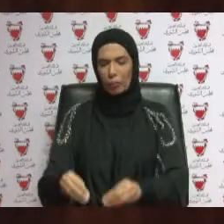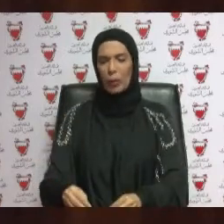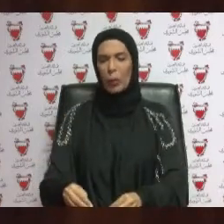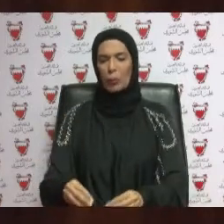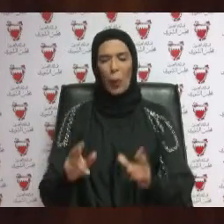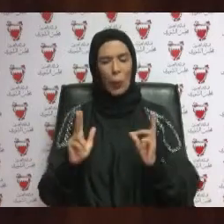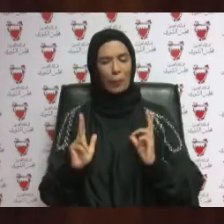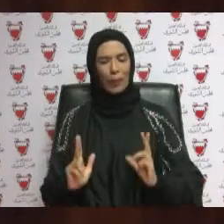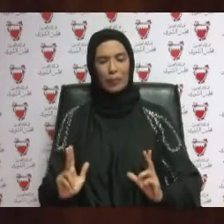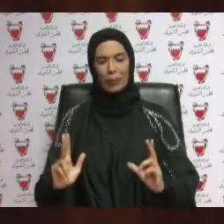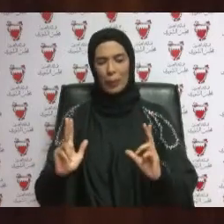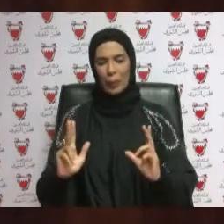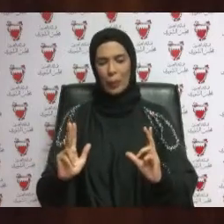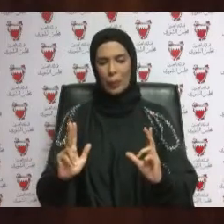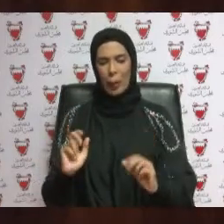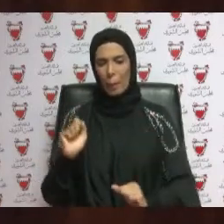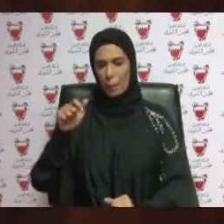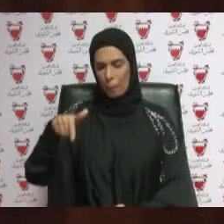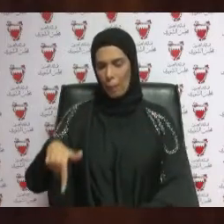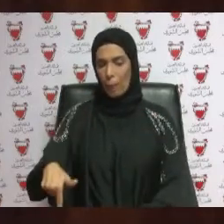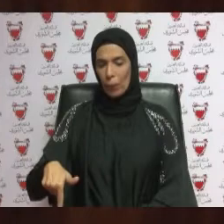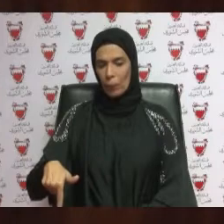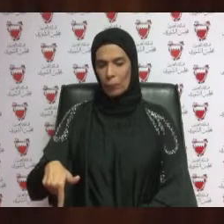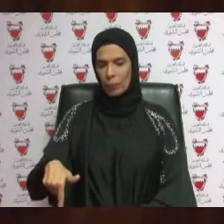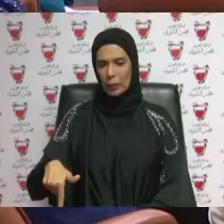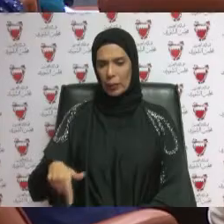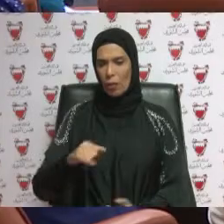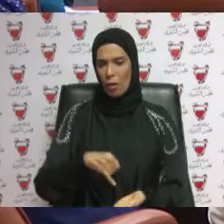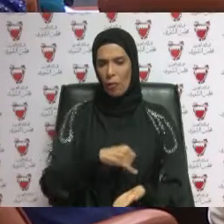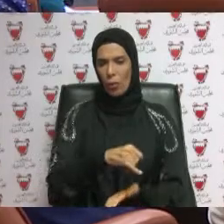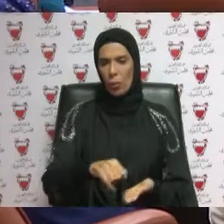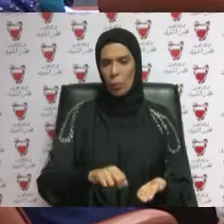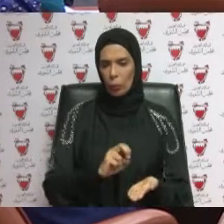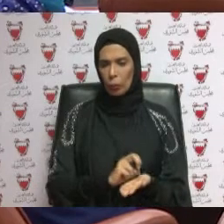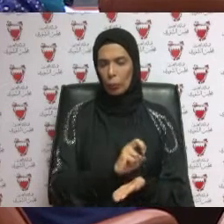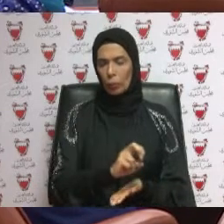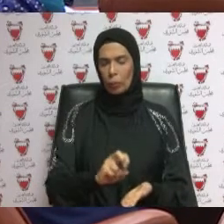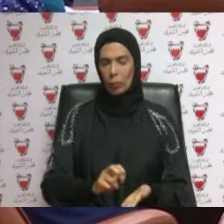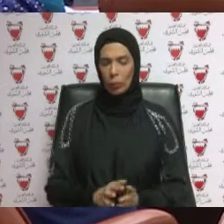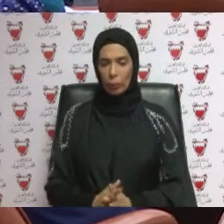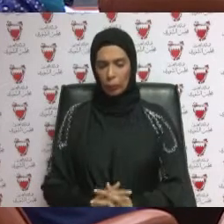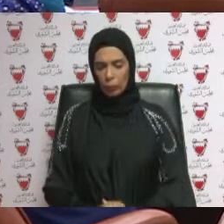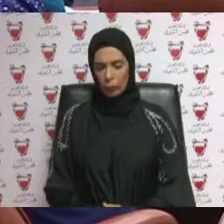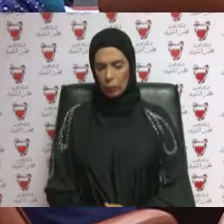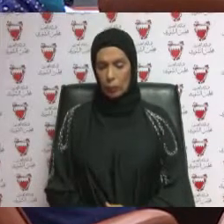والترفيهية لمواطنين المناطق في المدن والقرى. وفي هذه